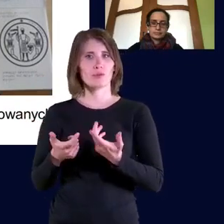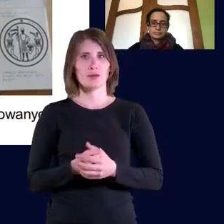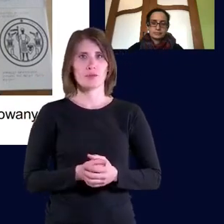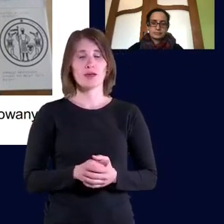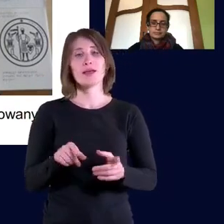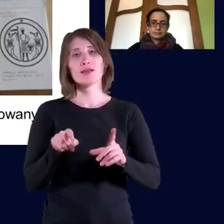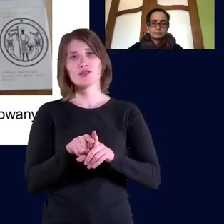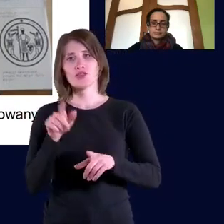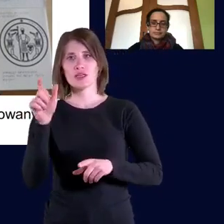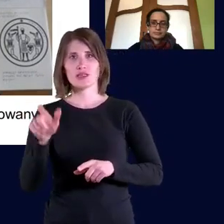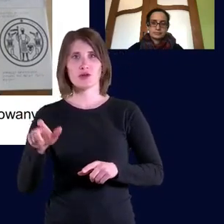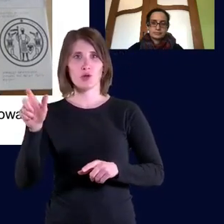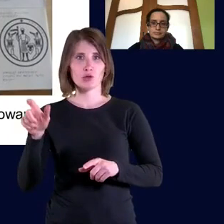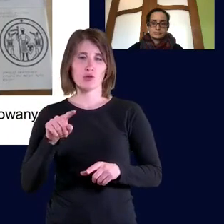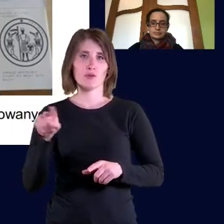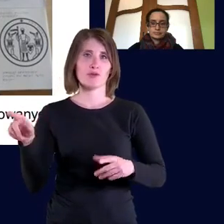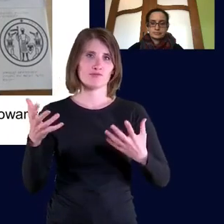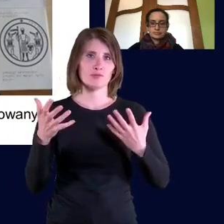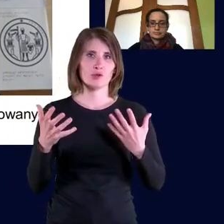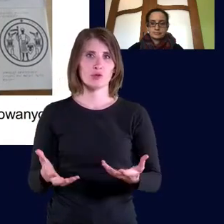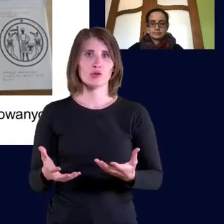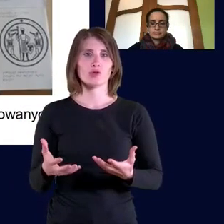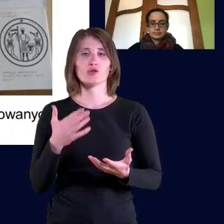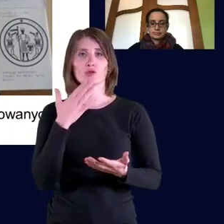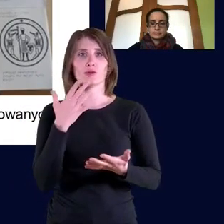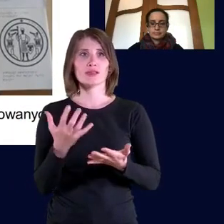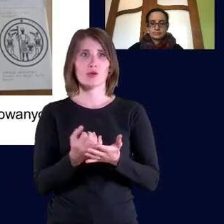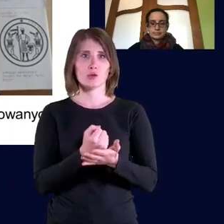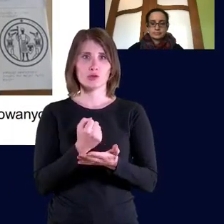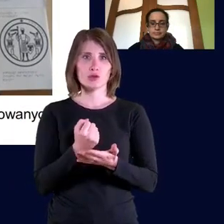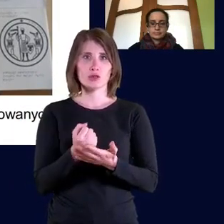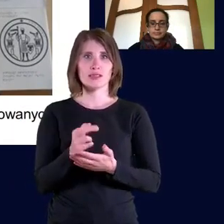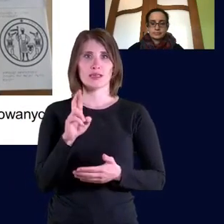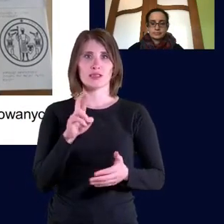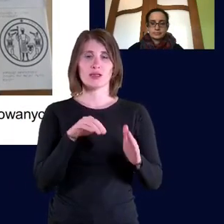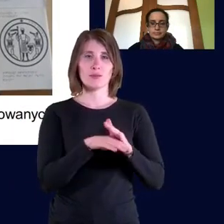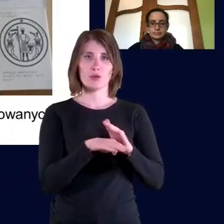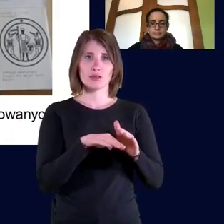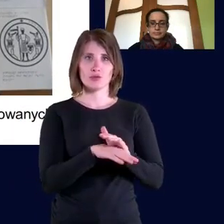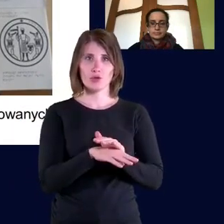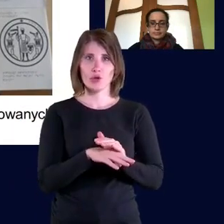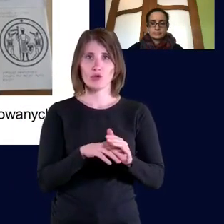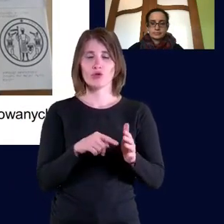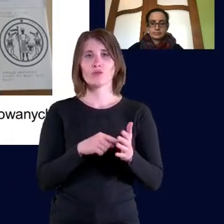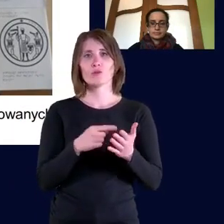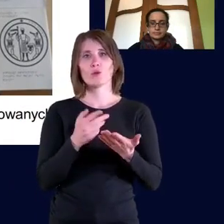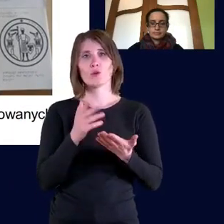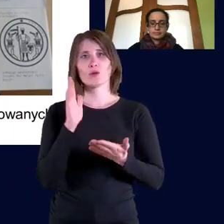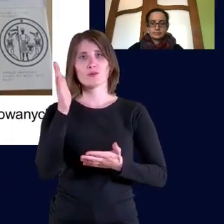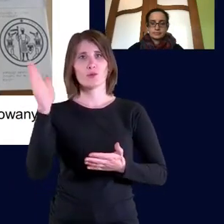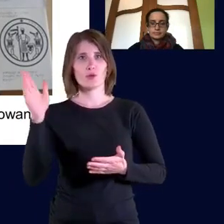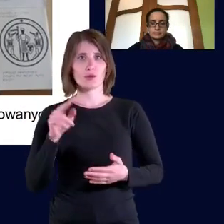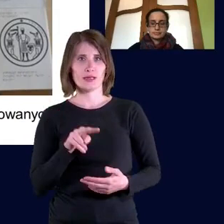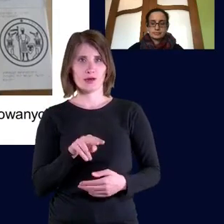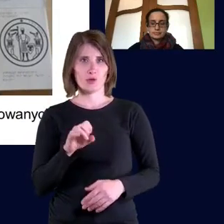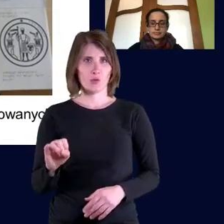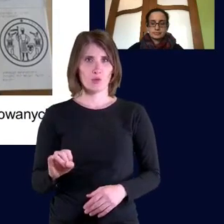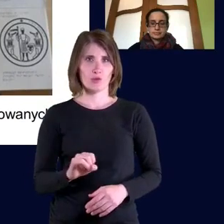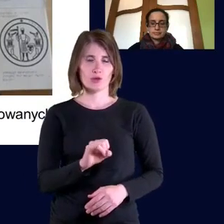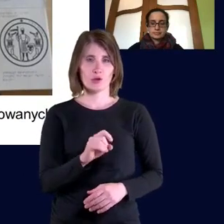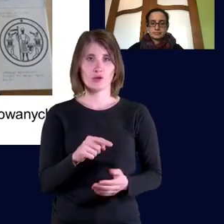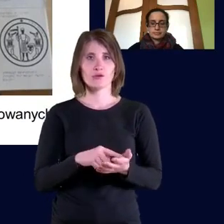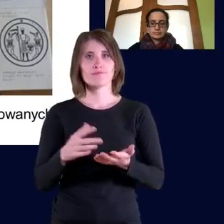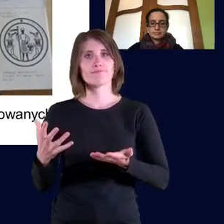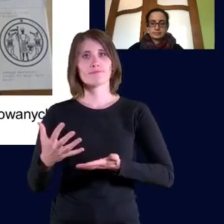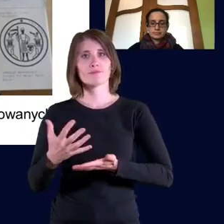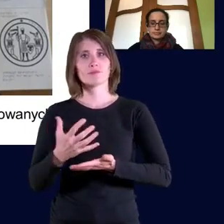które chciałyby skorzystać z zasobów repozytorium zasobów biblioteki Jagiellońskiej i taki